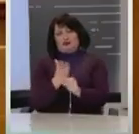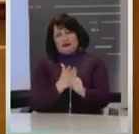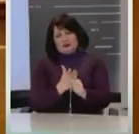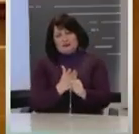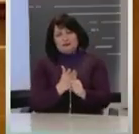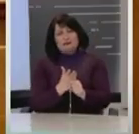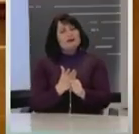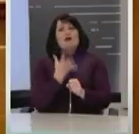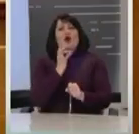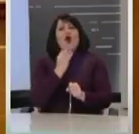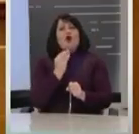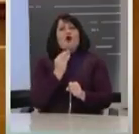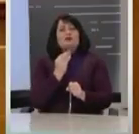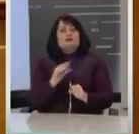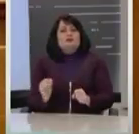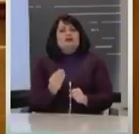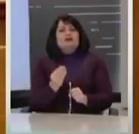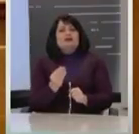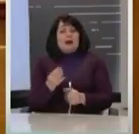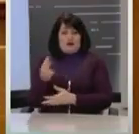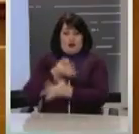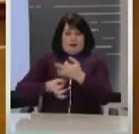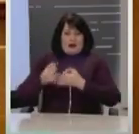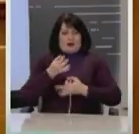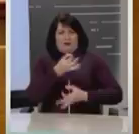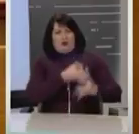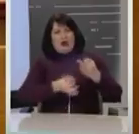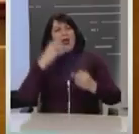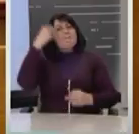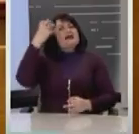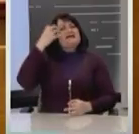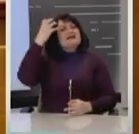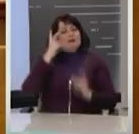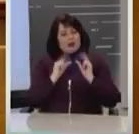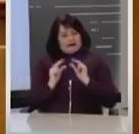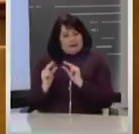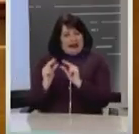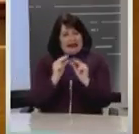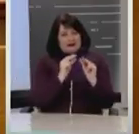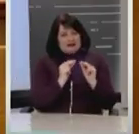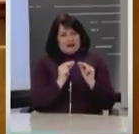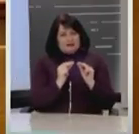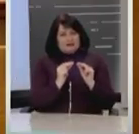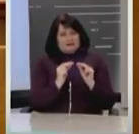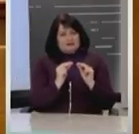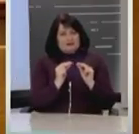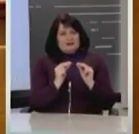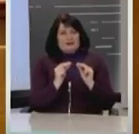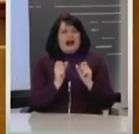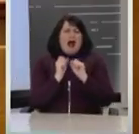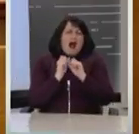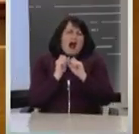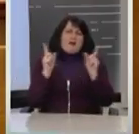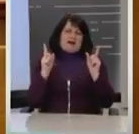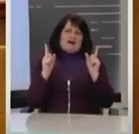που προκλήθηκε, όπως μου εξήγησαν και επιστήμονες με τους οποίους συνομίλησα, από ένα εξαιρετικά